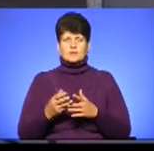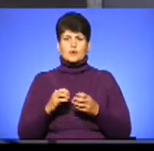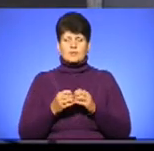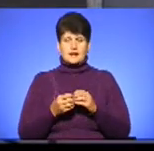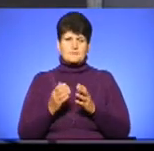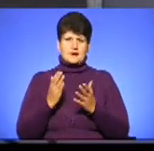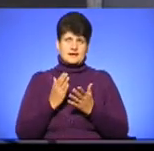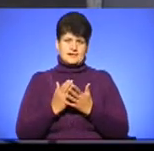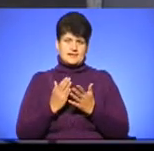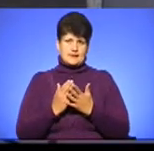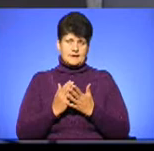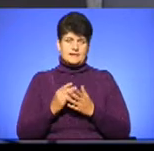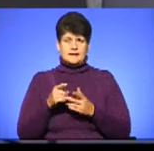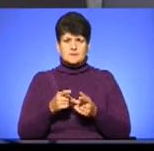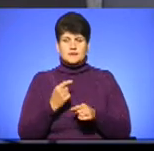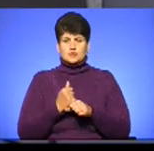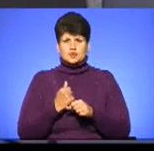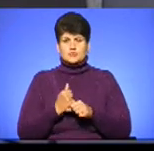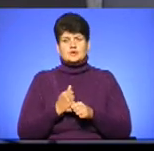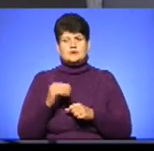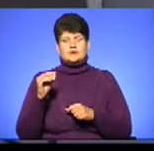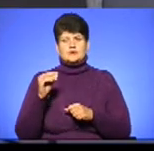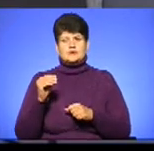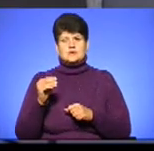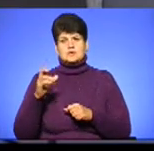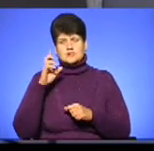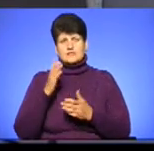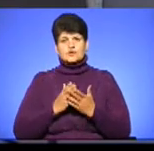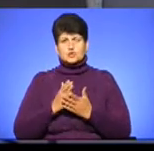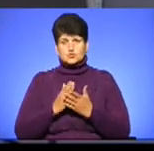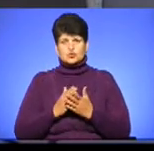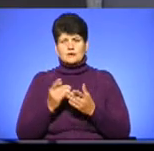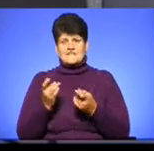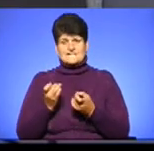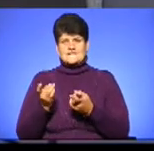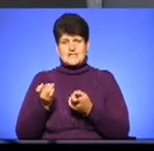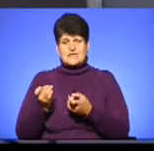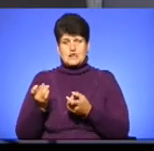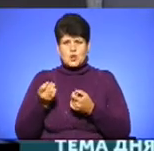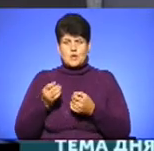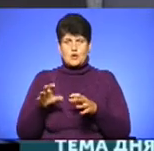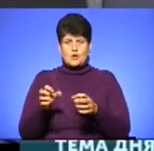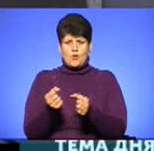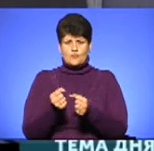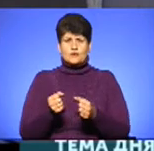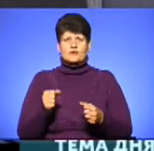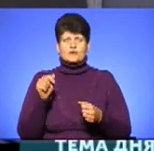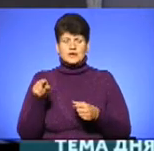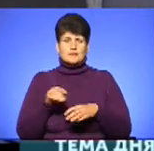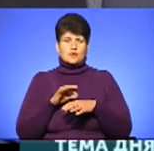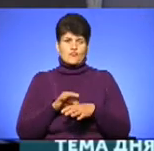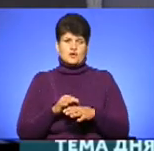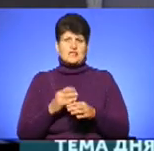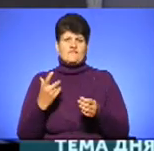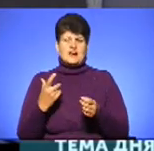там задіяні комунальні служби, вони відловлюють, і служба так само, начальник лікарні міської виступав, вони так само проводять і